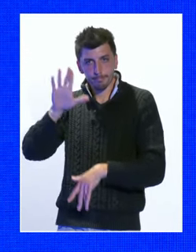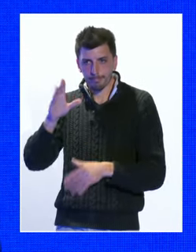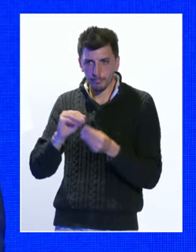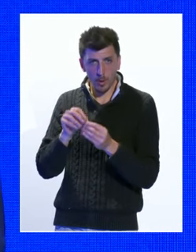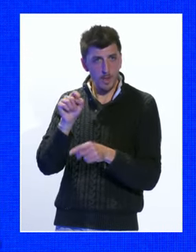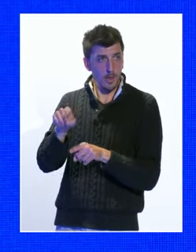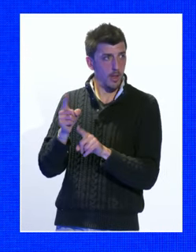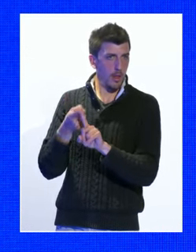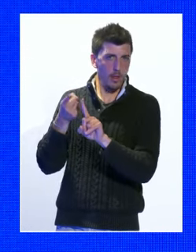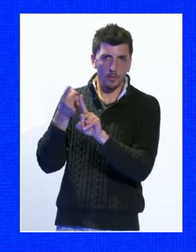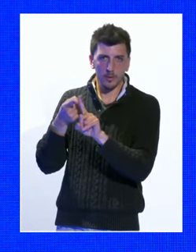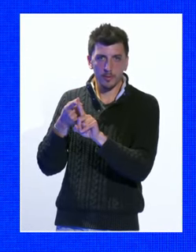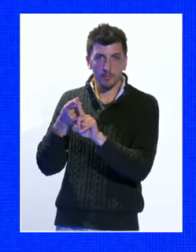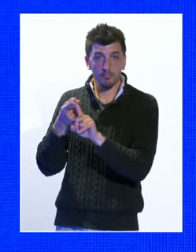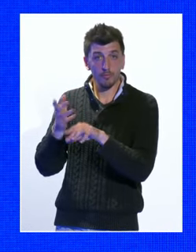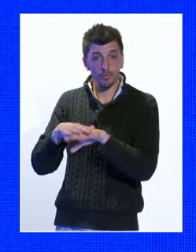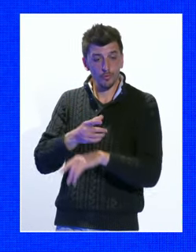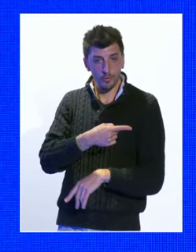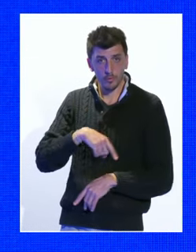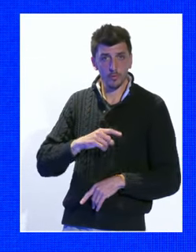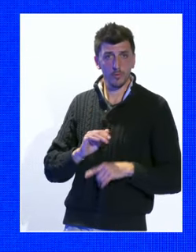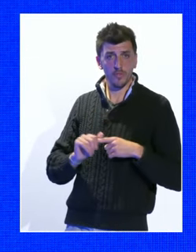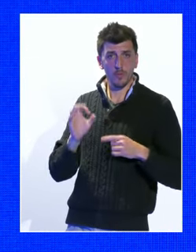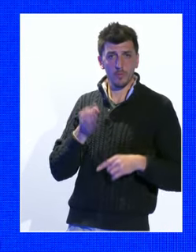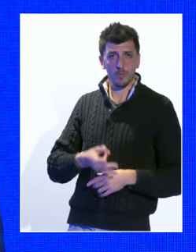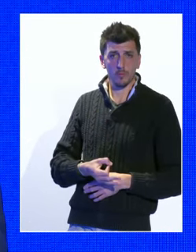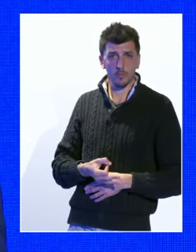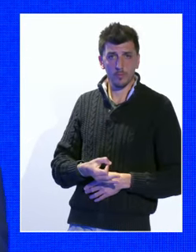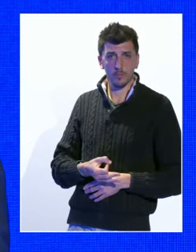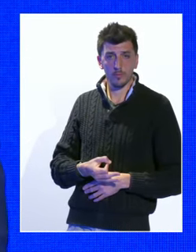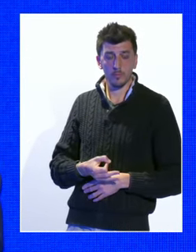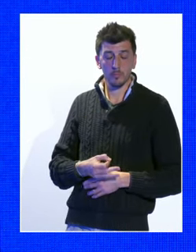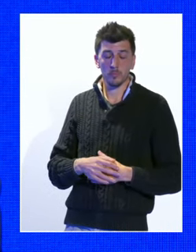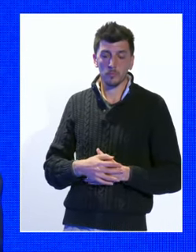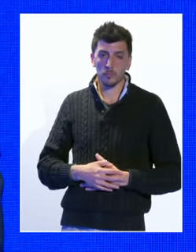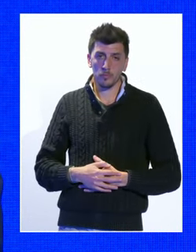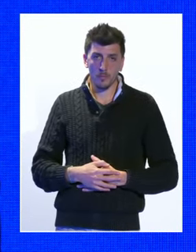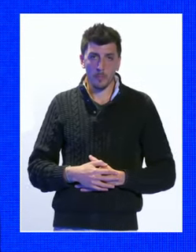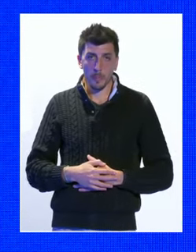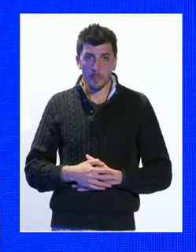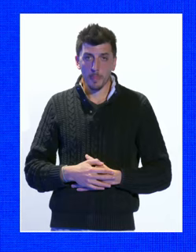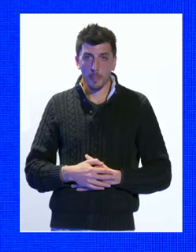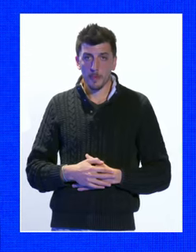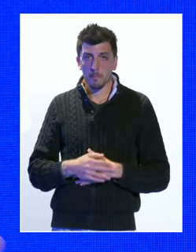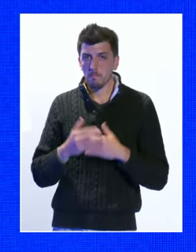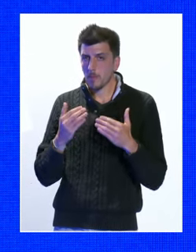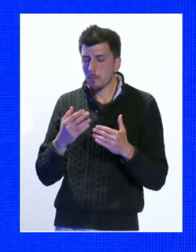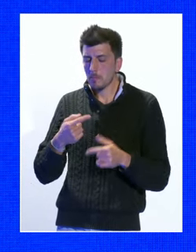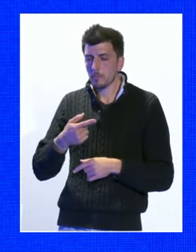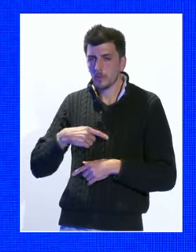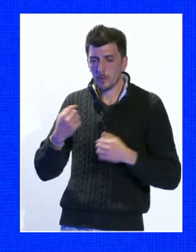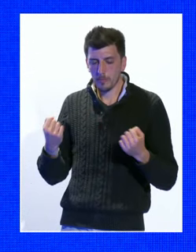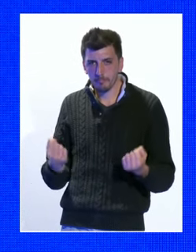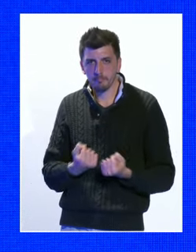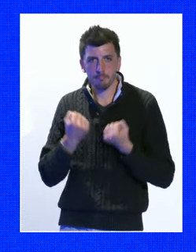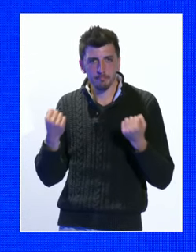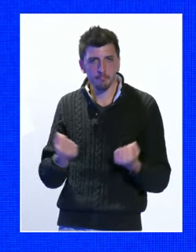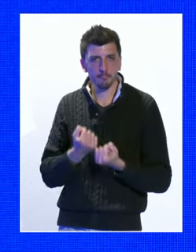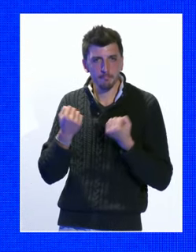Et pourtant, nous l'avons fait. J'ai même eu l'imprudence de conduire une campagne